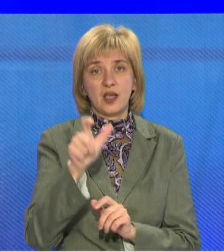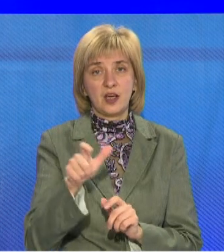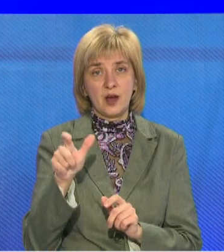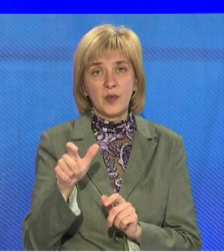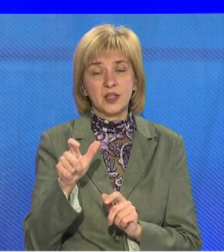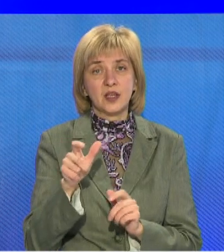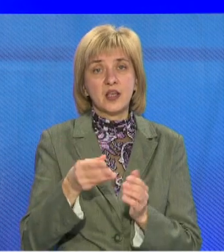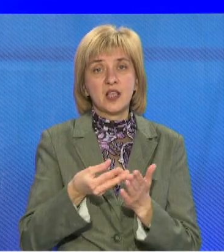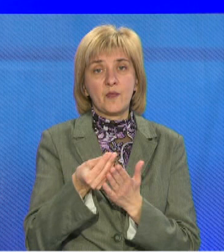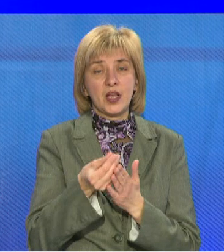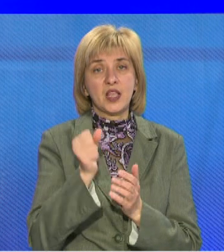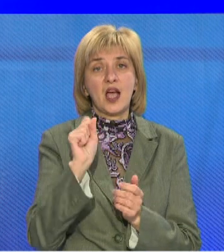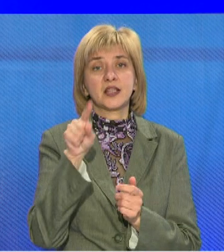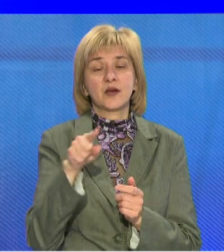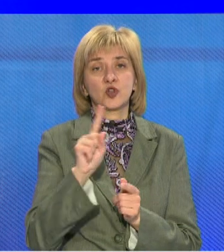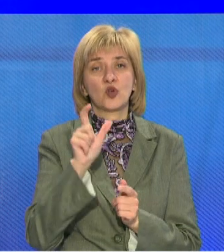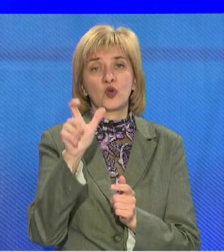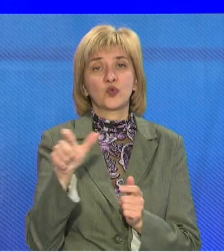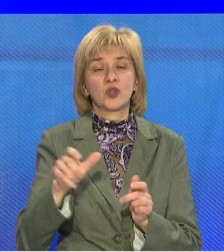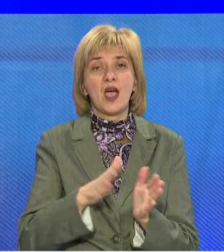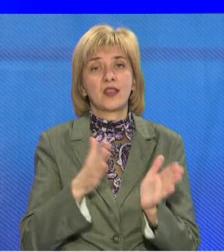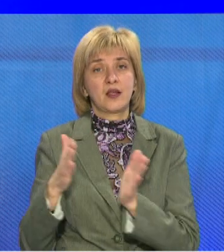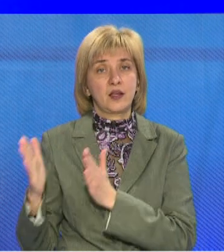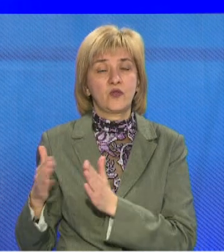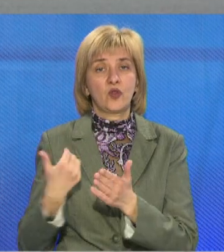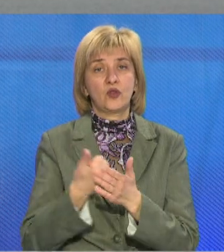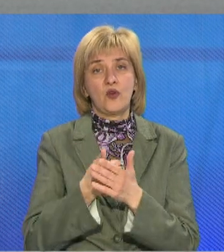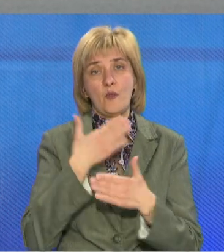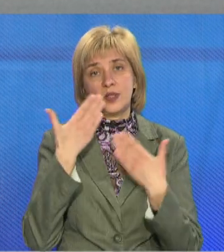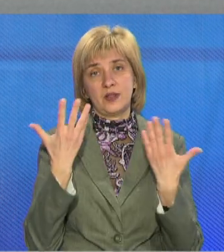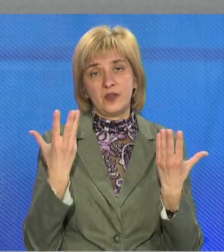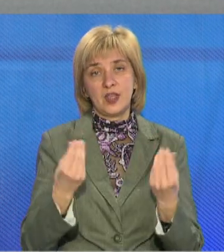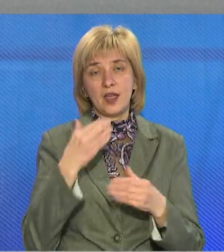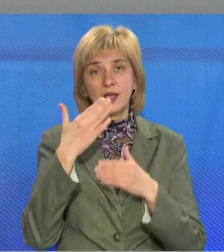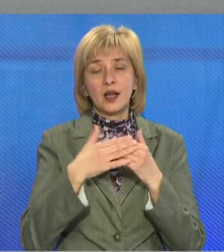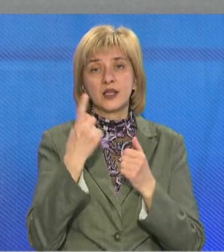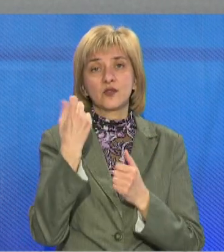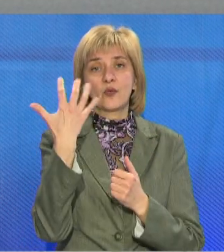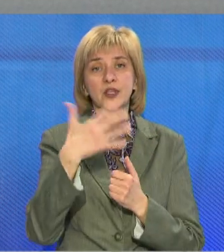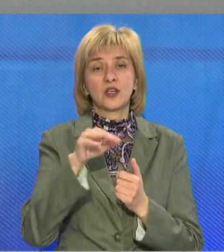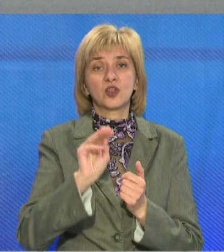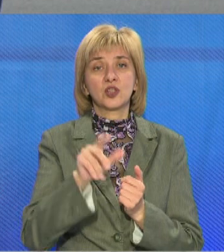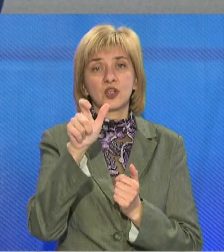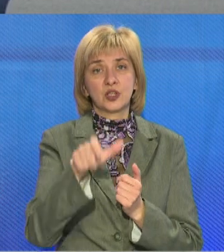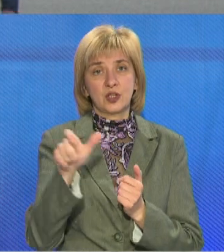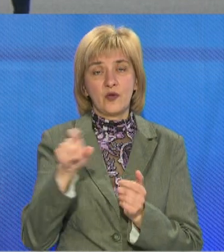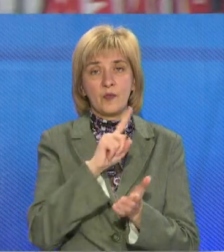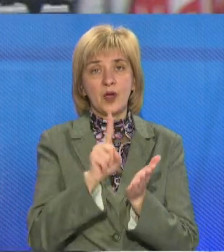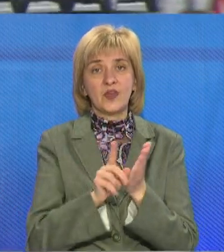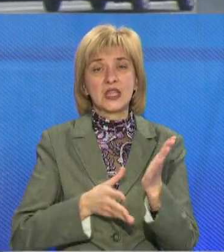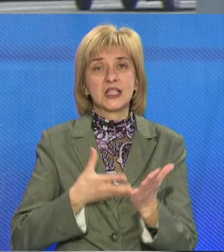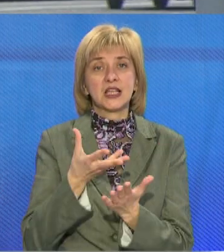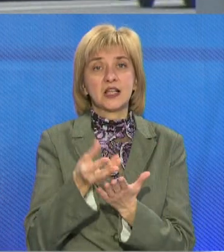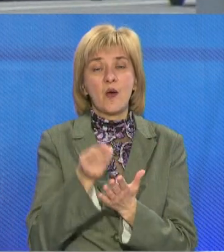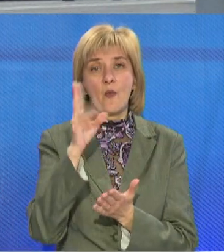што плацельшчыкі адкладваюць аплату да апошняга дня. Каля 150 тысяч жыхароў Гродзенскай вобласці павінны разлічыцца